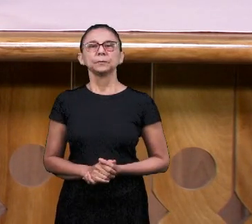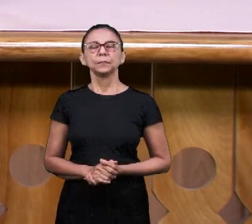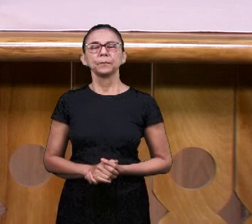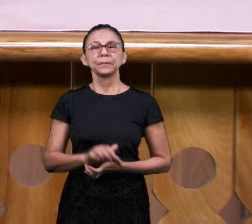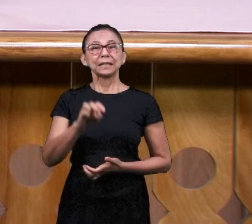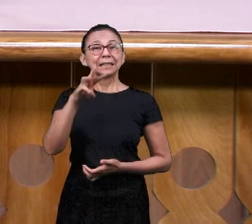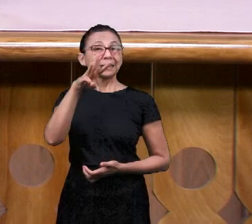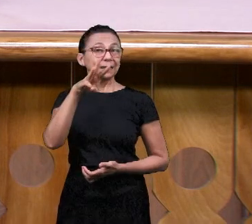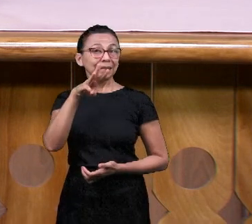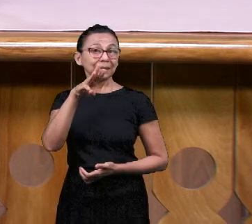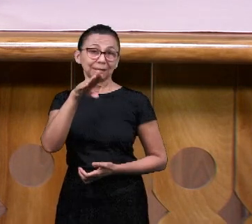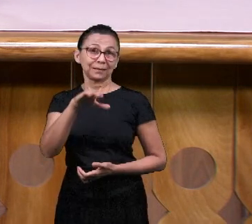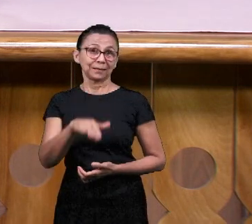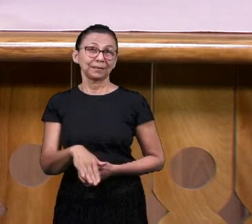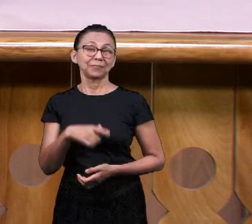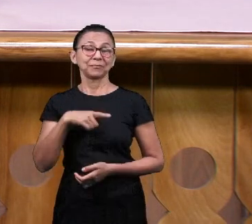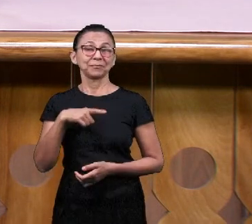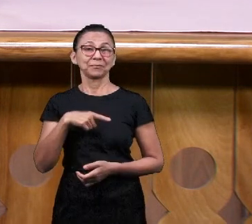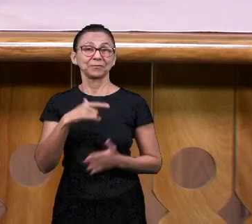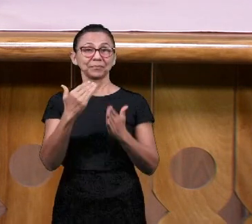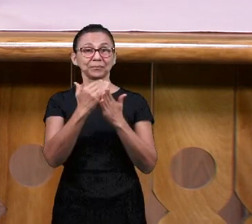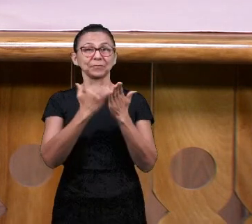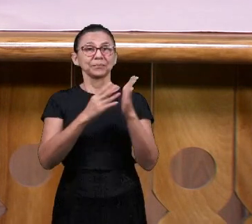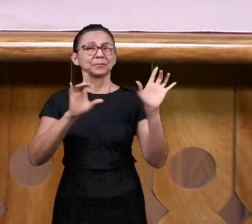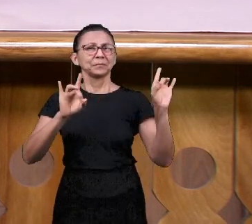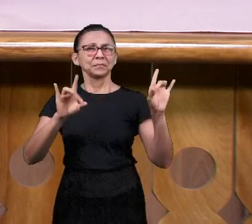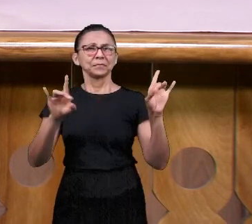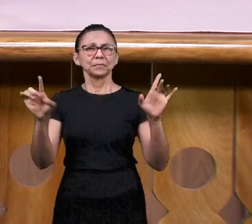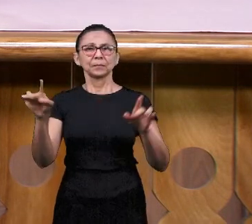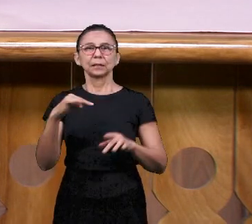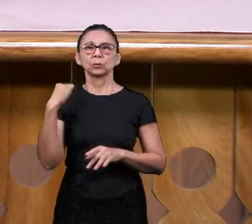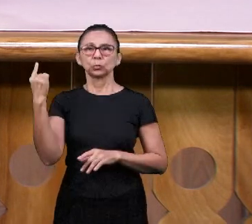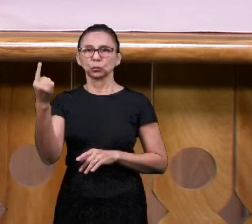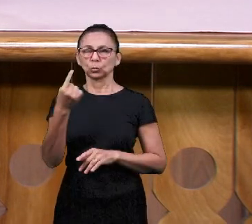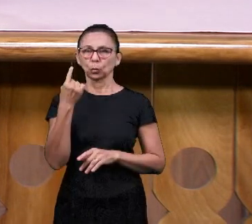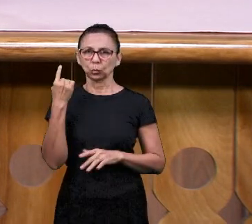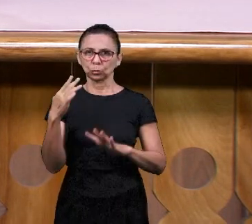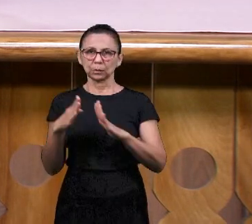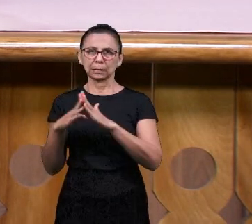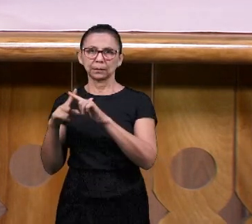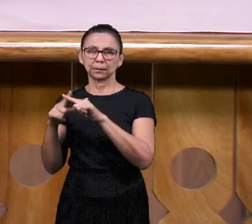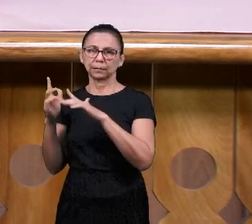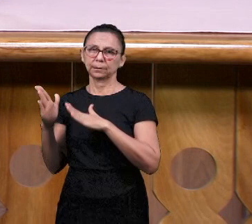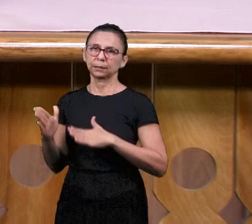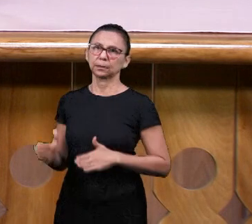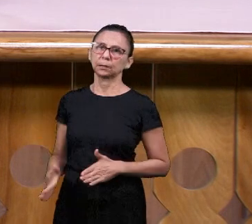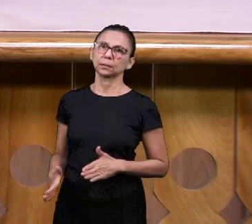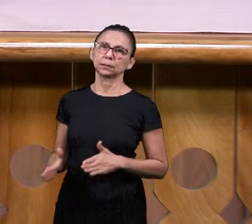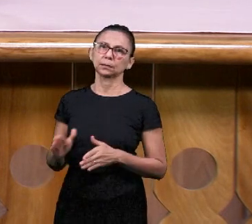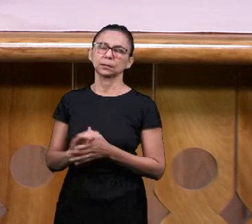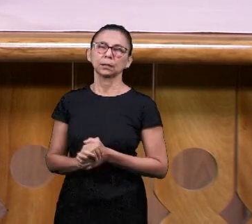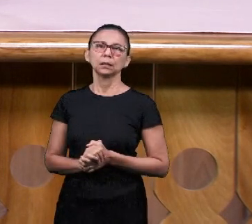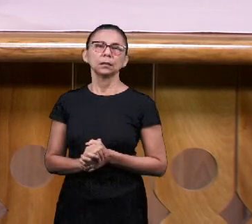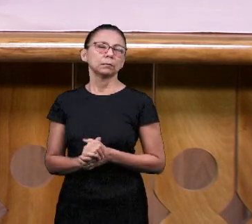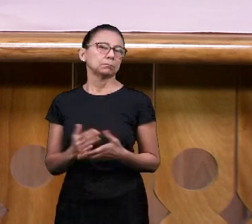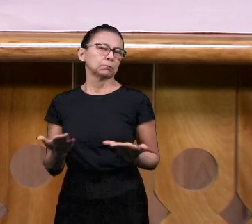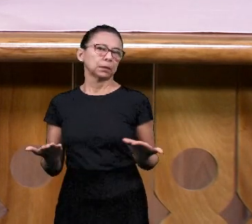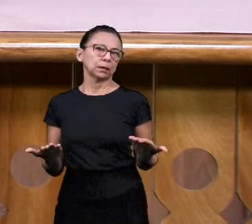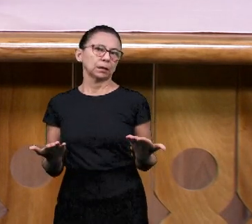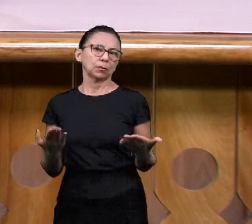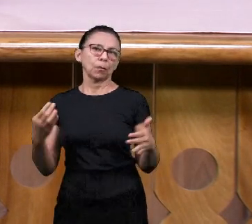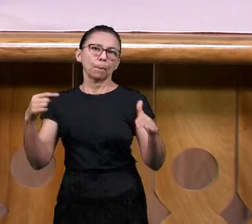éternel. À 15 heures, nous allons voir cette programmation spéciale pour toute l'Église qui est